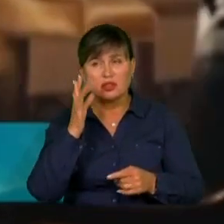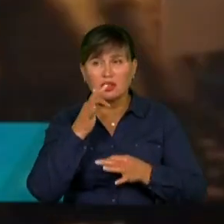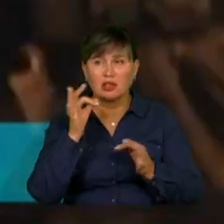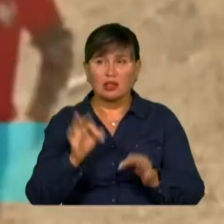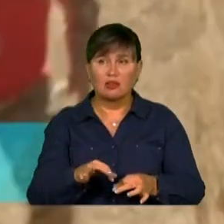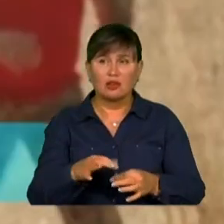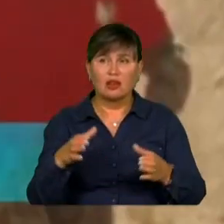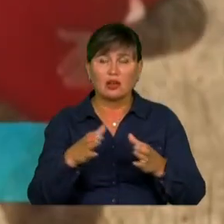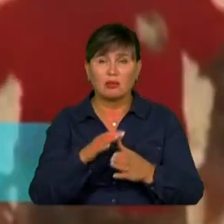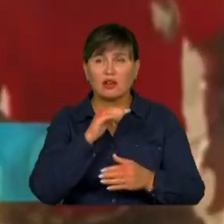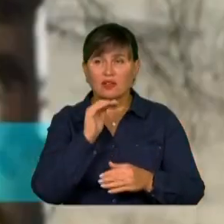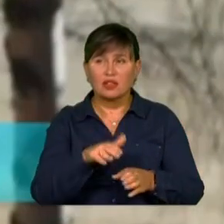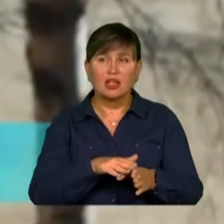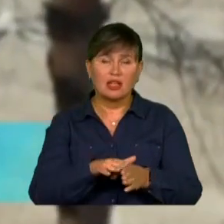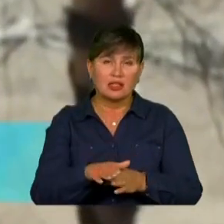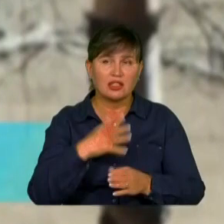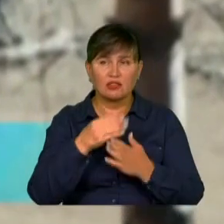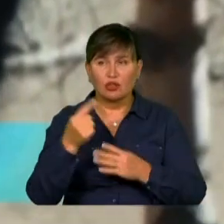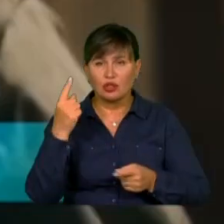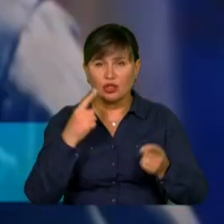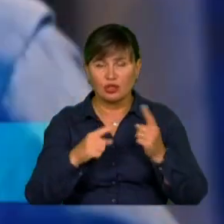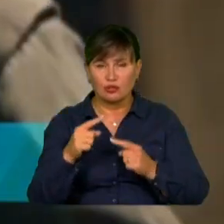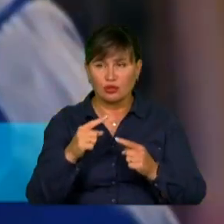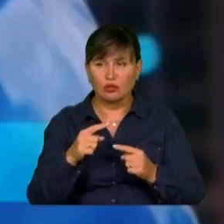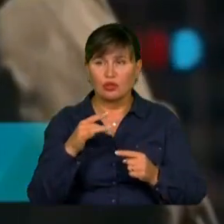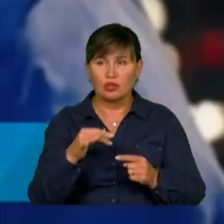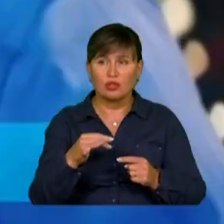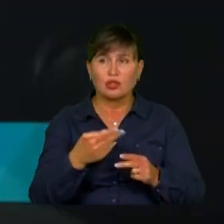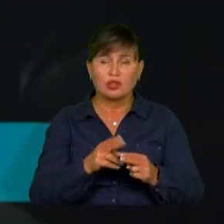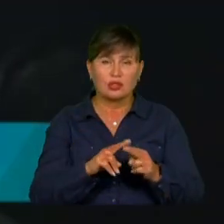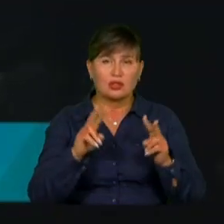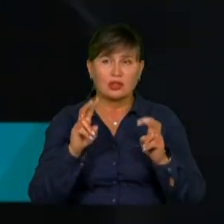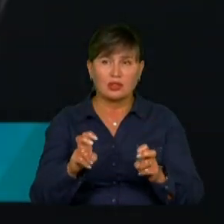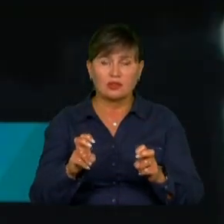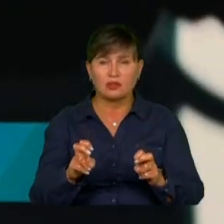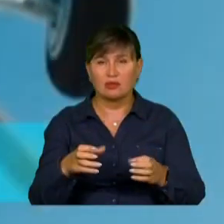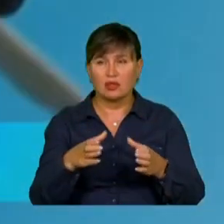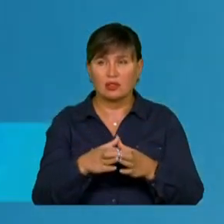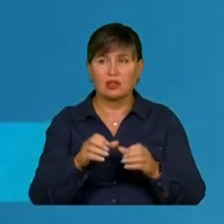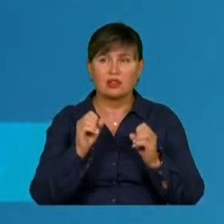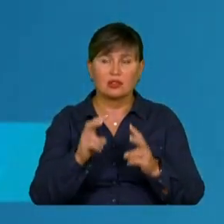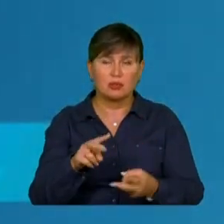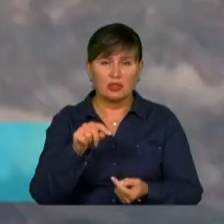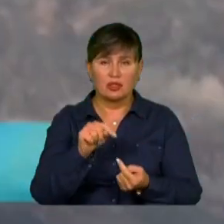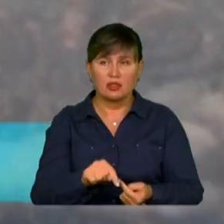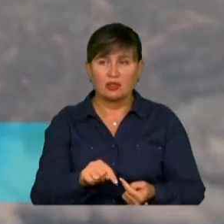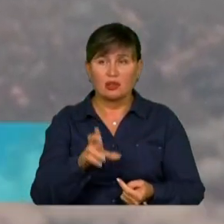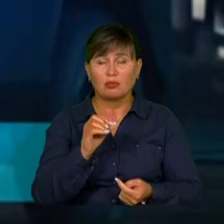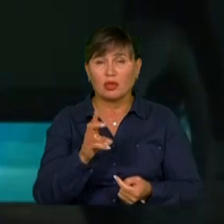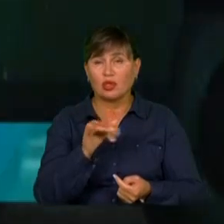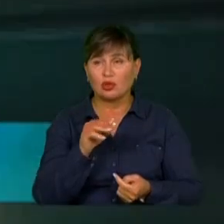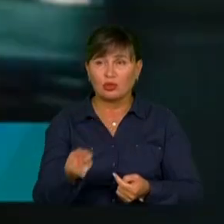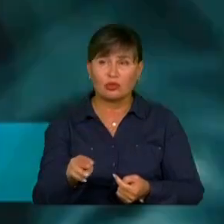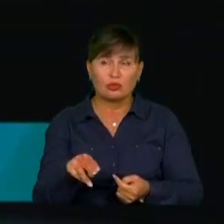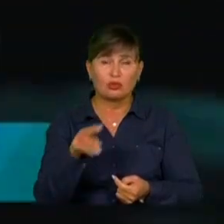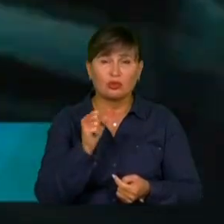команда профессионалов реализовала свой творческий продукт и именовала его названием отряда спецназначения. «Бүркіт» – дебют